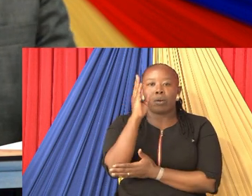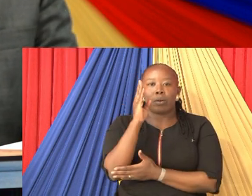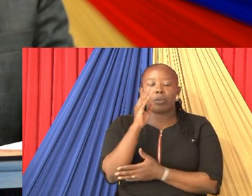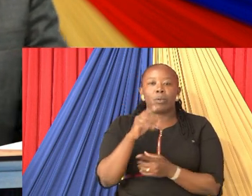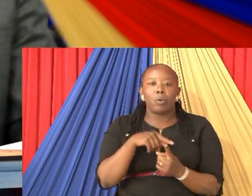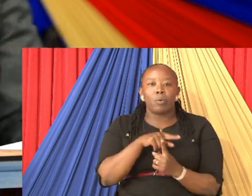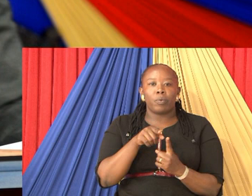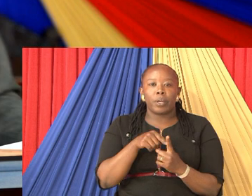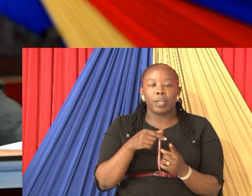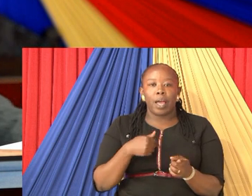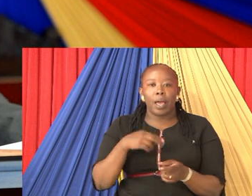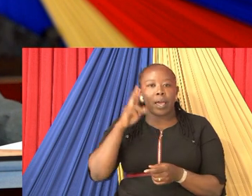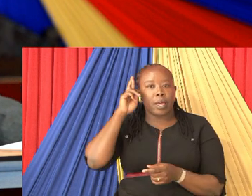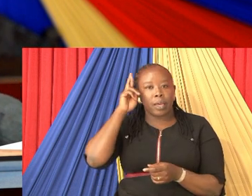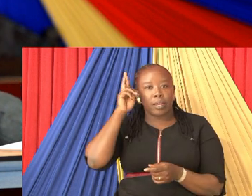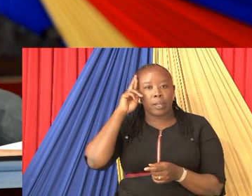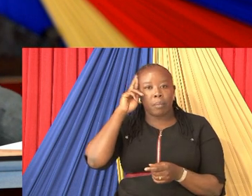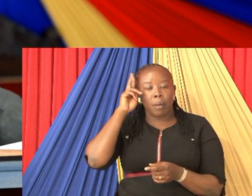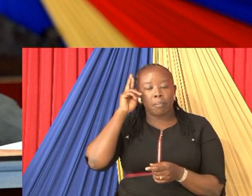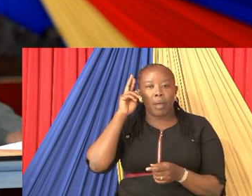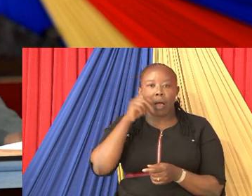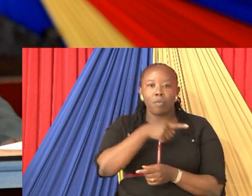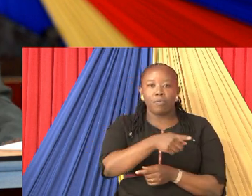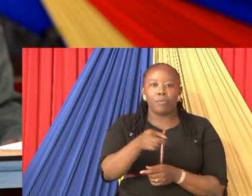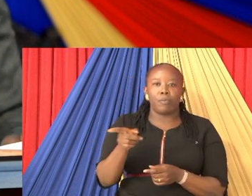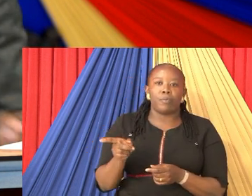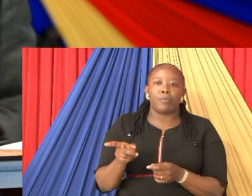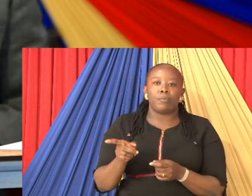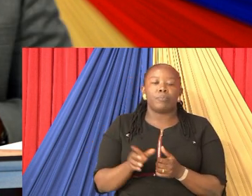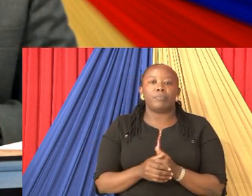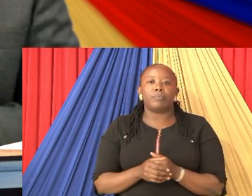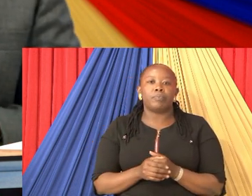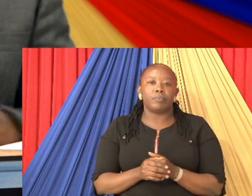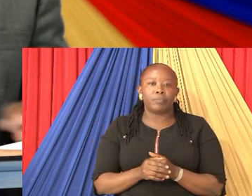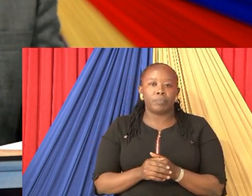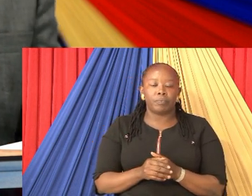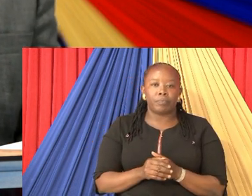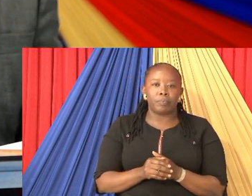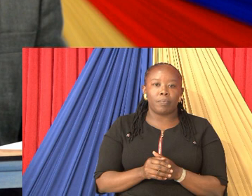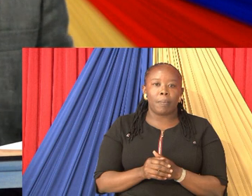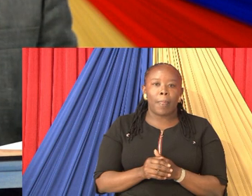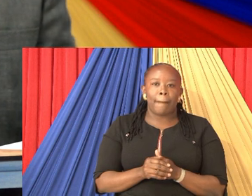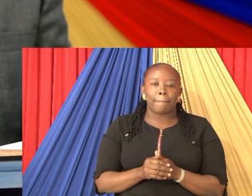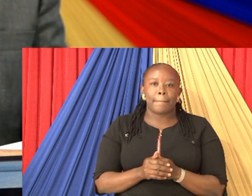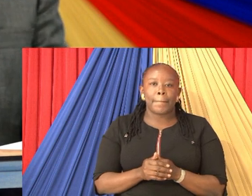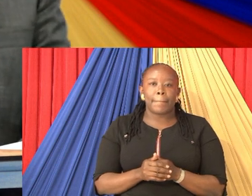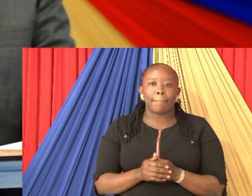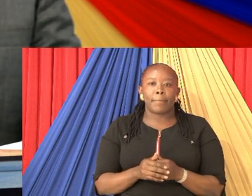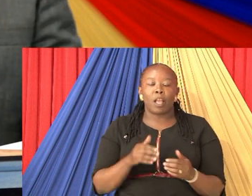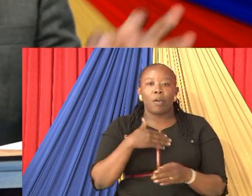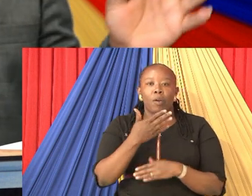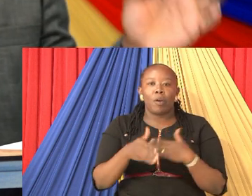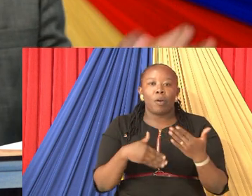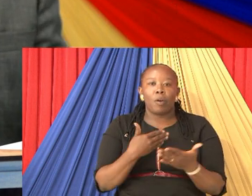you, Philippians, ninamshukuru Mungu. Saburi 107 mstari wa 8, all that men